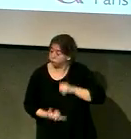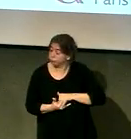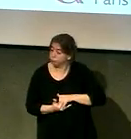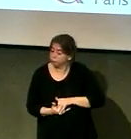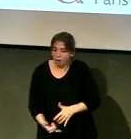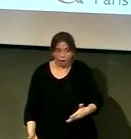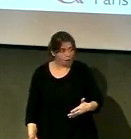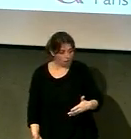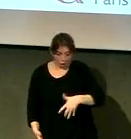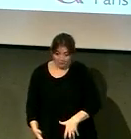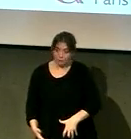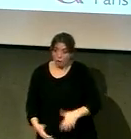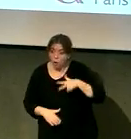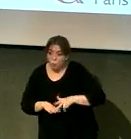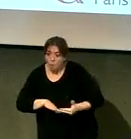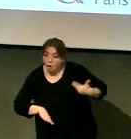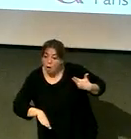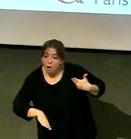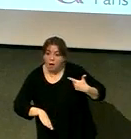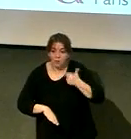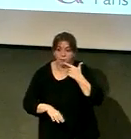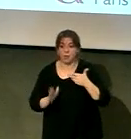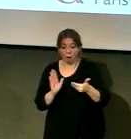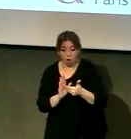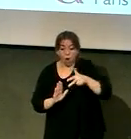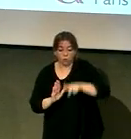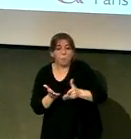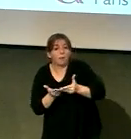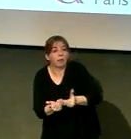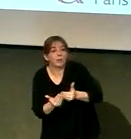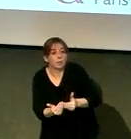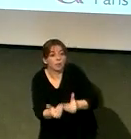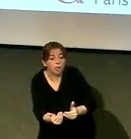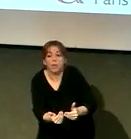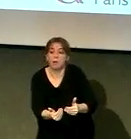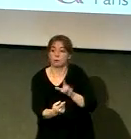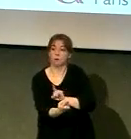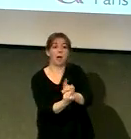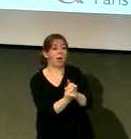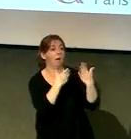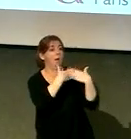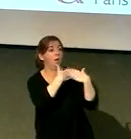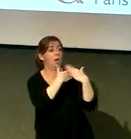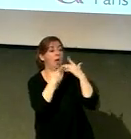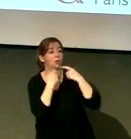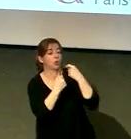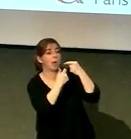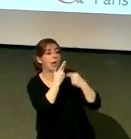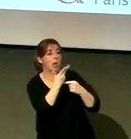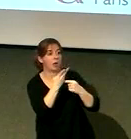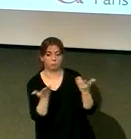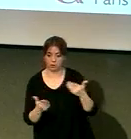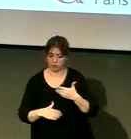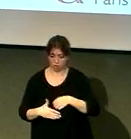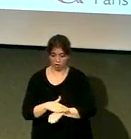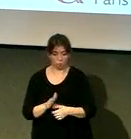rendez-vous, on arrive déjà aux 6 mois de grossesse. Ouais, donc toute cette difficulté qu'il faut qu'on soit bien vigilant quand on